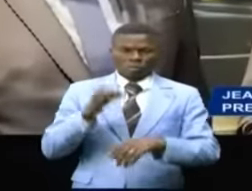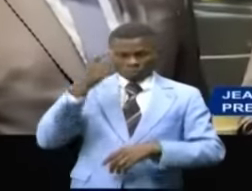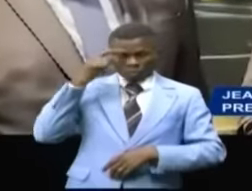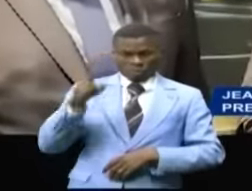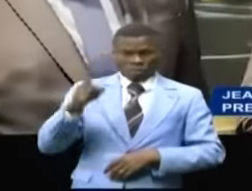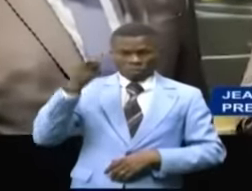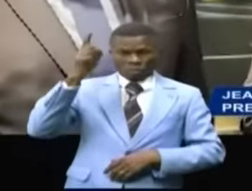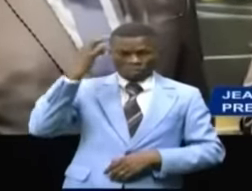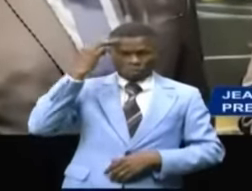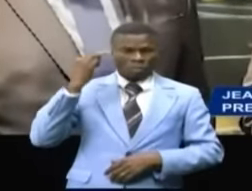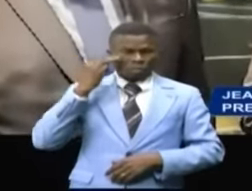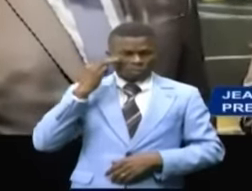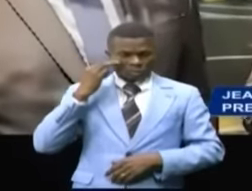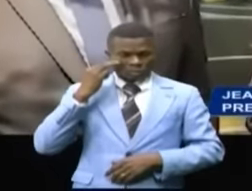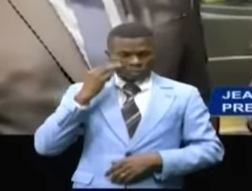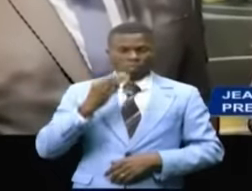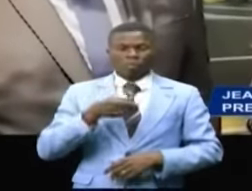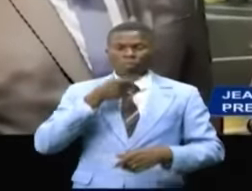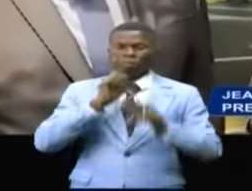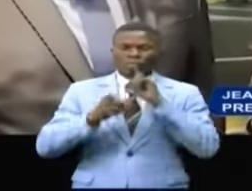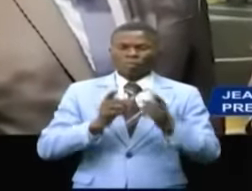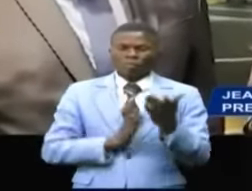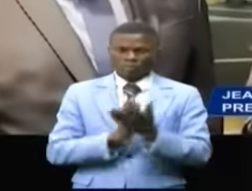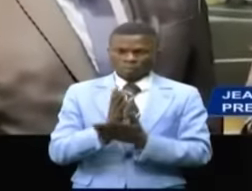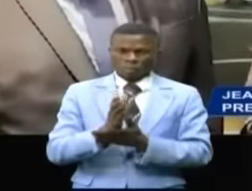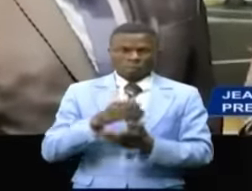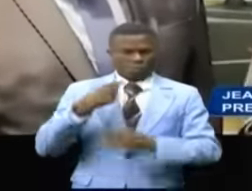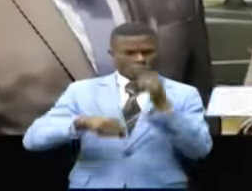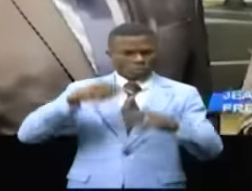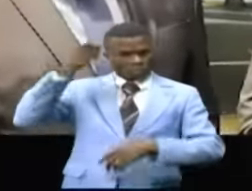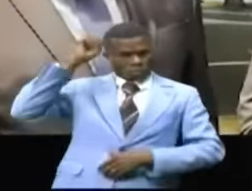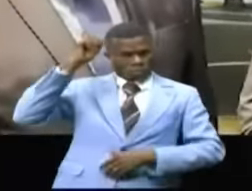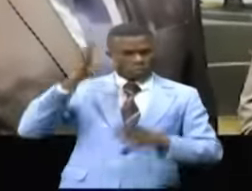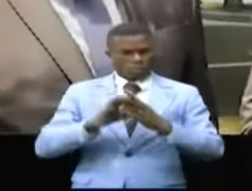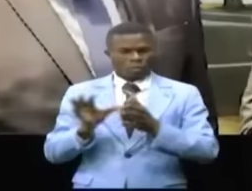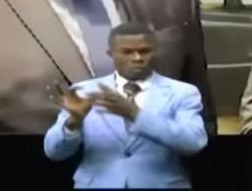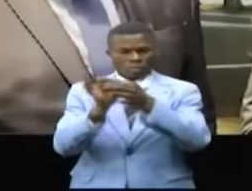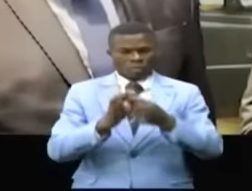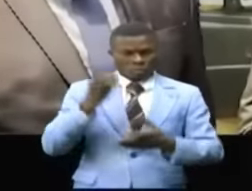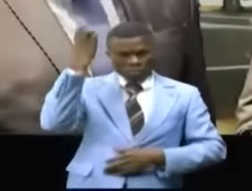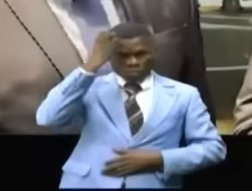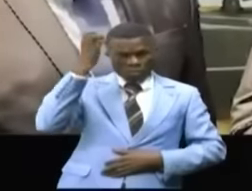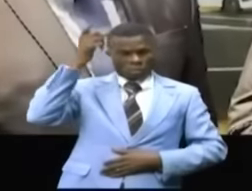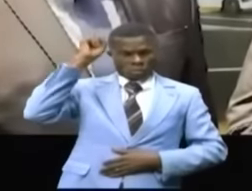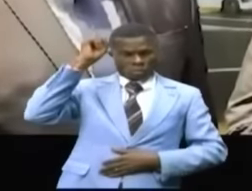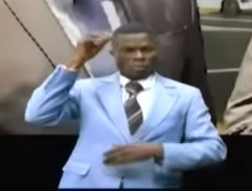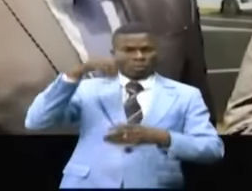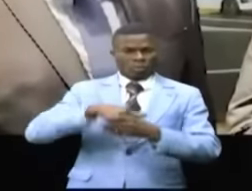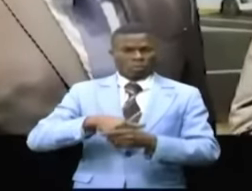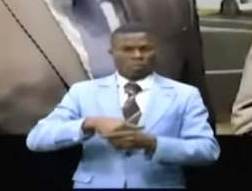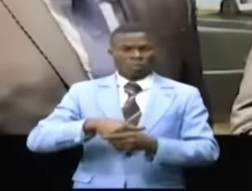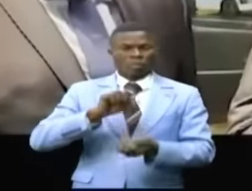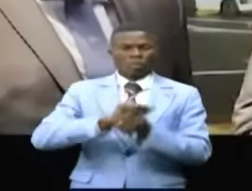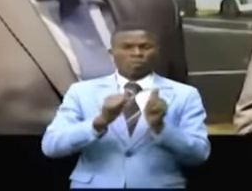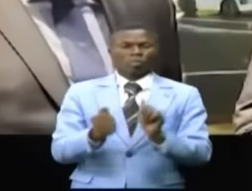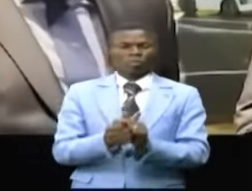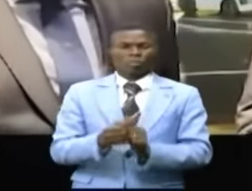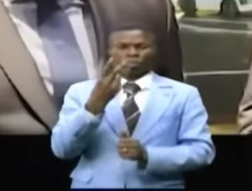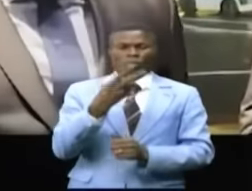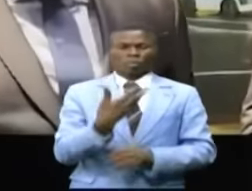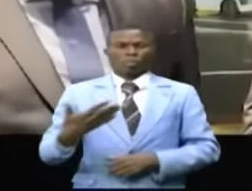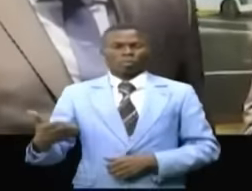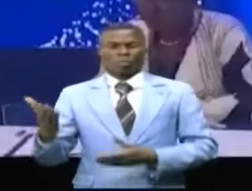de matérialiser des discussions que nous avions déjà entreprises avec l'Union européenne à travers notamment